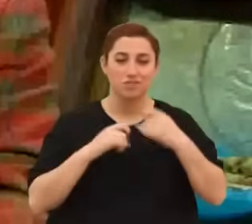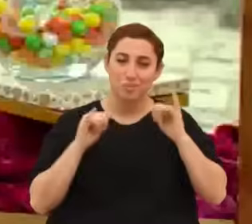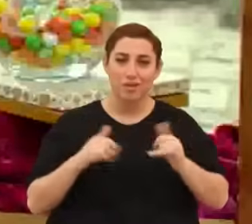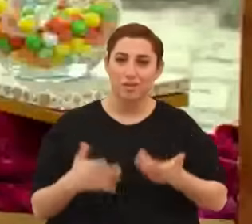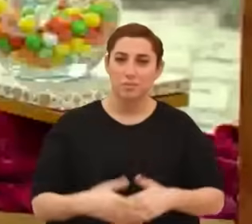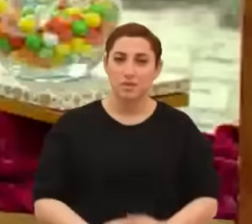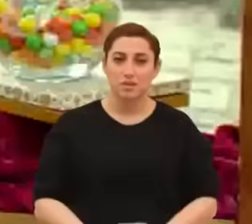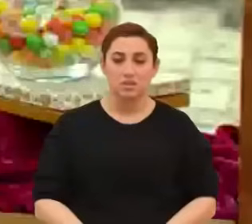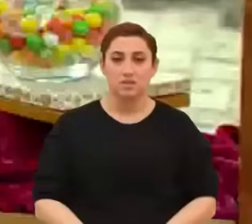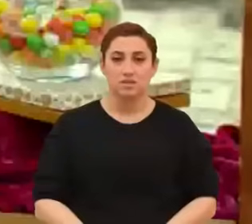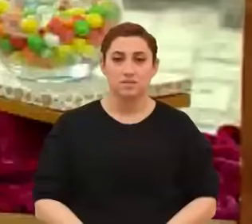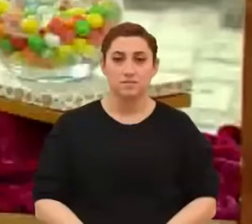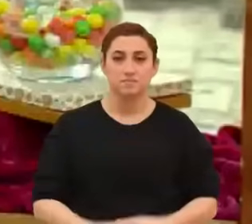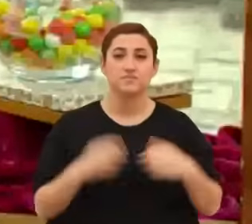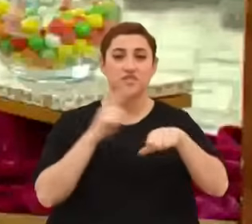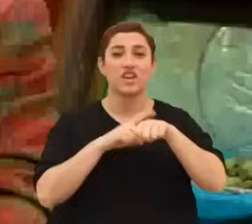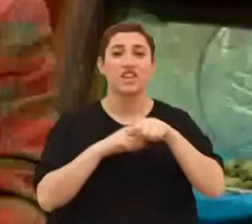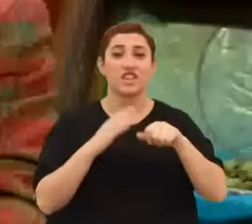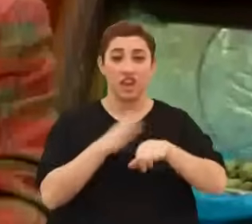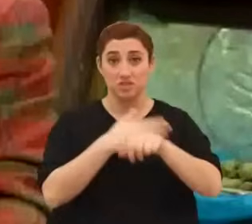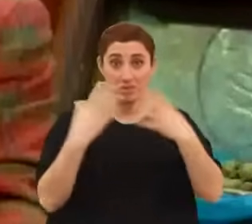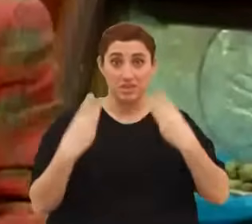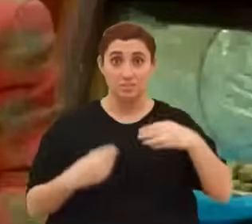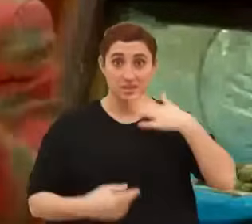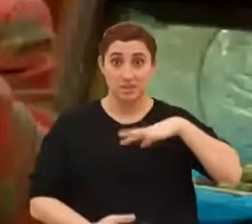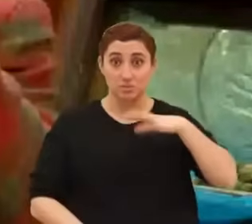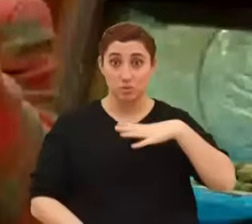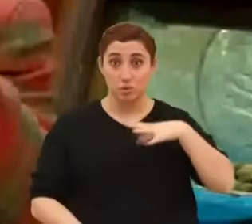çalışmaktır. Vakit geçirmek istiyorsan